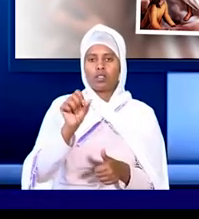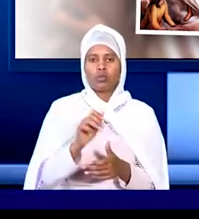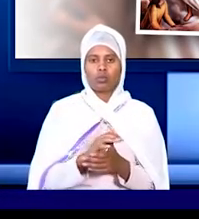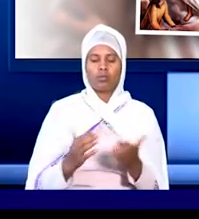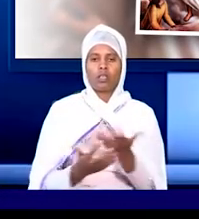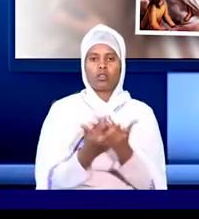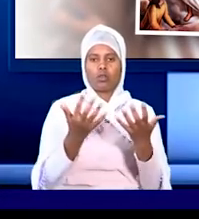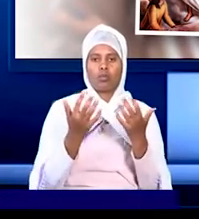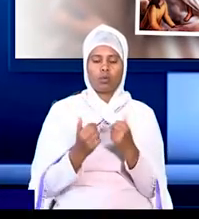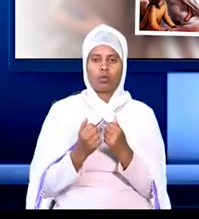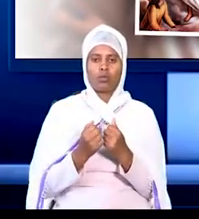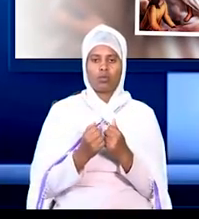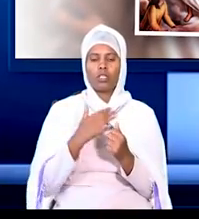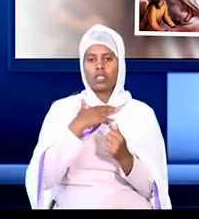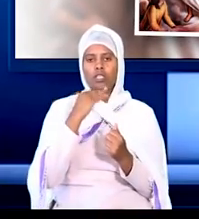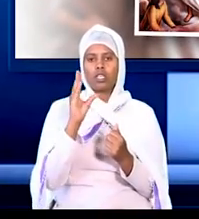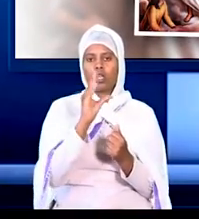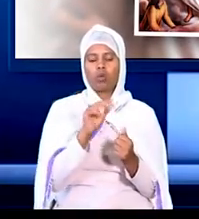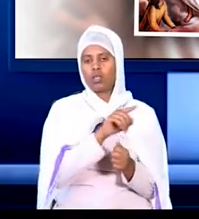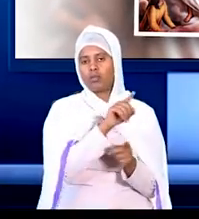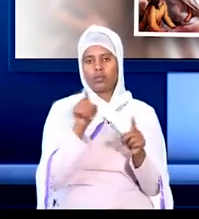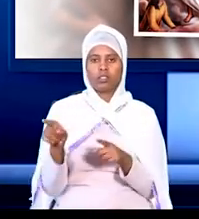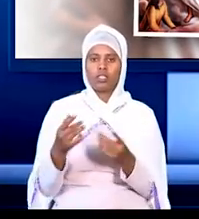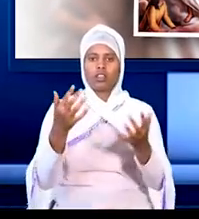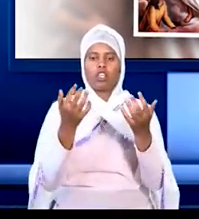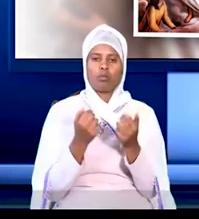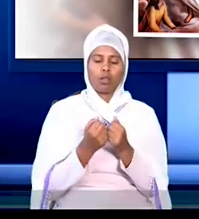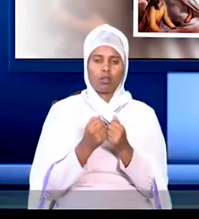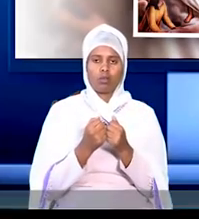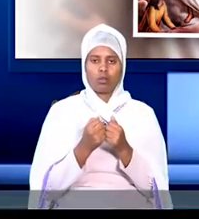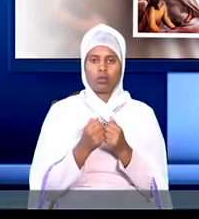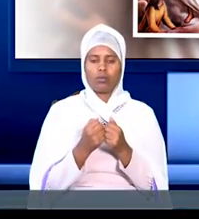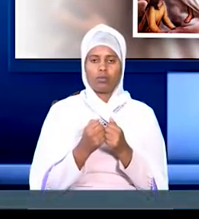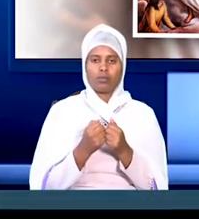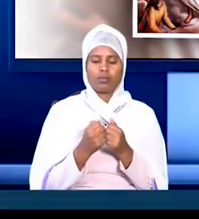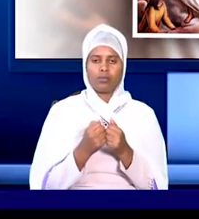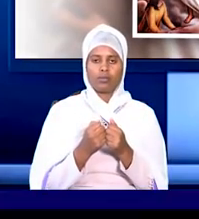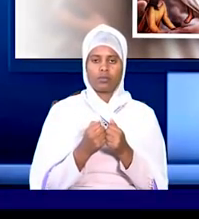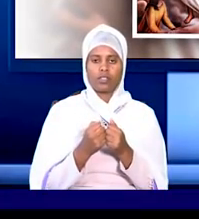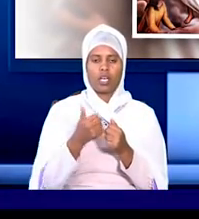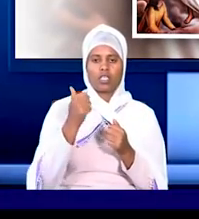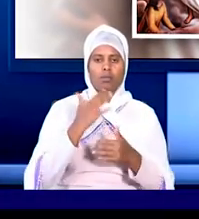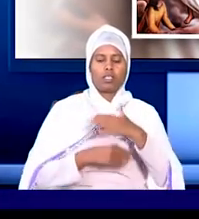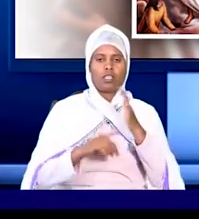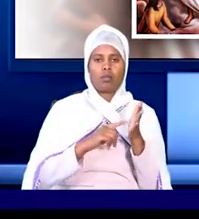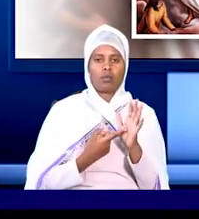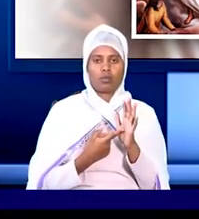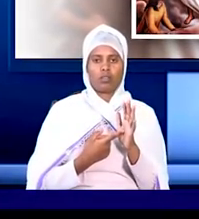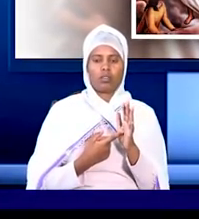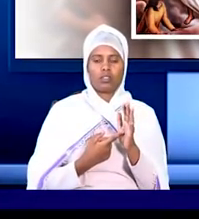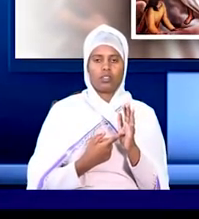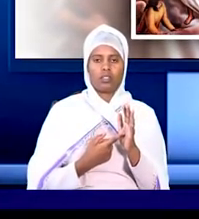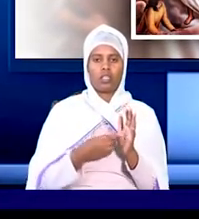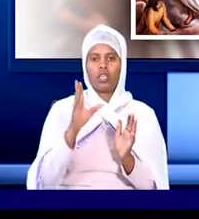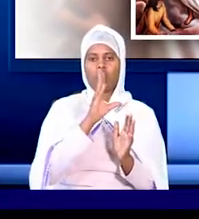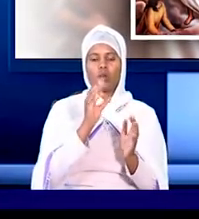ከኣለ ነቦና ኣዳም ሓተቶ ኣይተቀበሎም ናብ ኣዴና ሄዋን ሓተታ ተቀበለቶ ዘፍጥረት ምዕራፍ 2